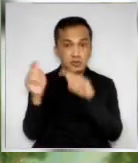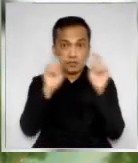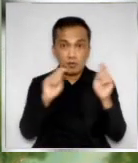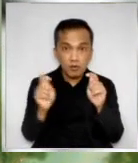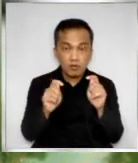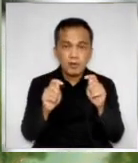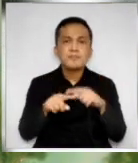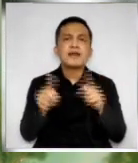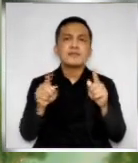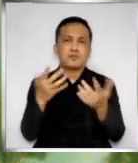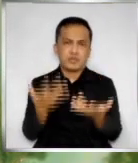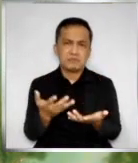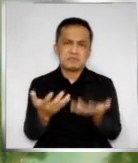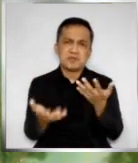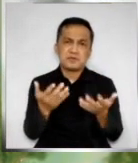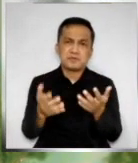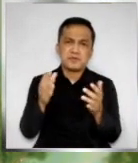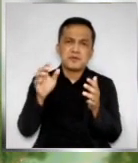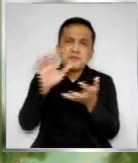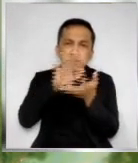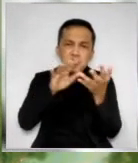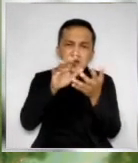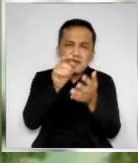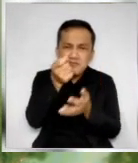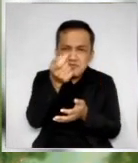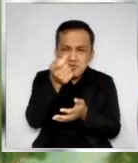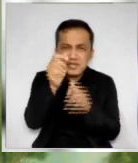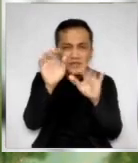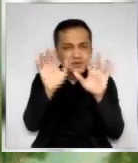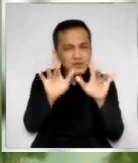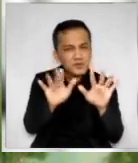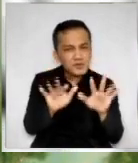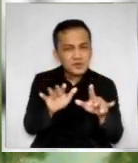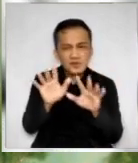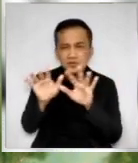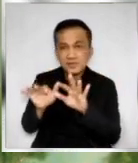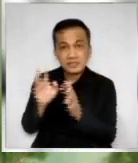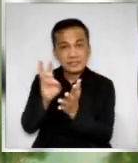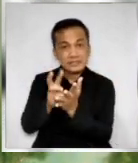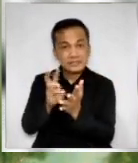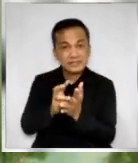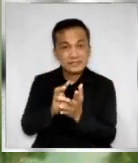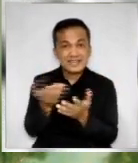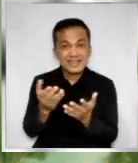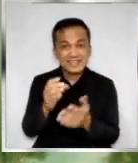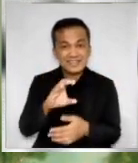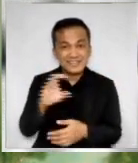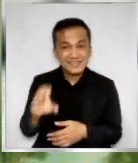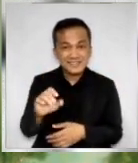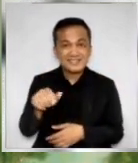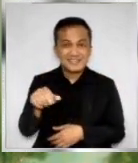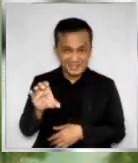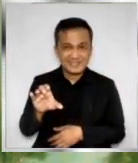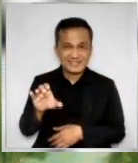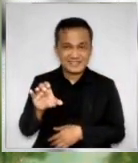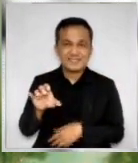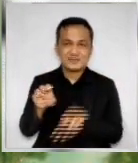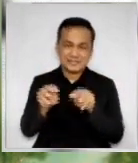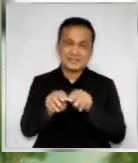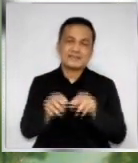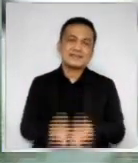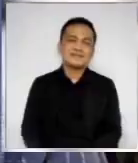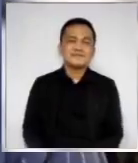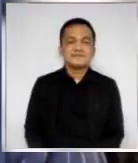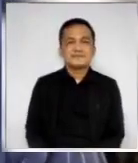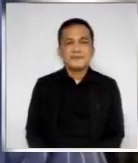mga mahihinang ulan lang na inaasahan sa ilang bahagi, lalo na dyan sa May Caloocan, Quezon City at Marikina. Yan